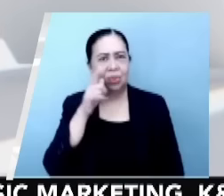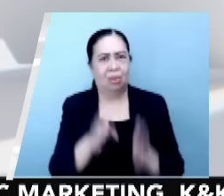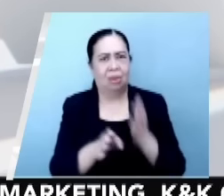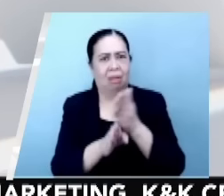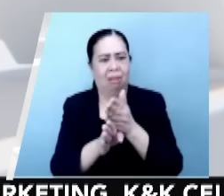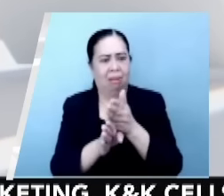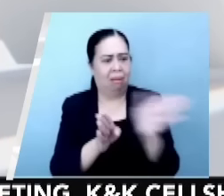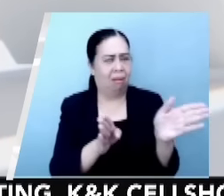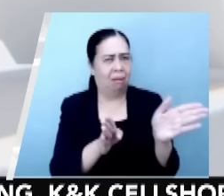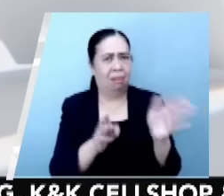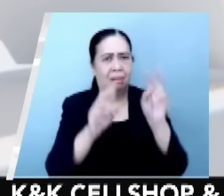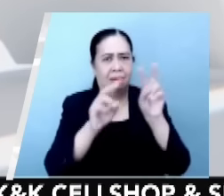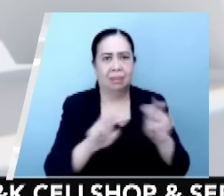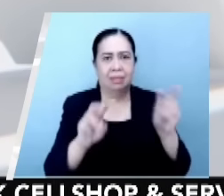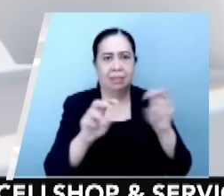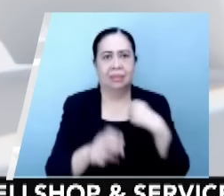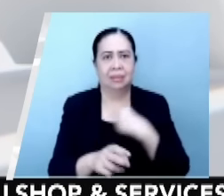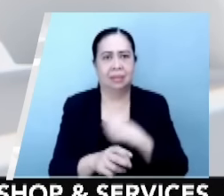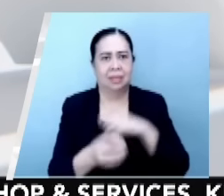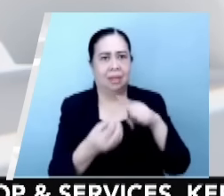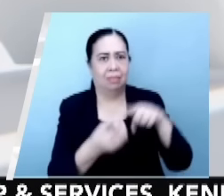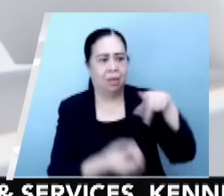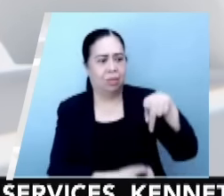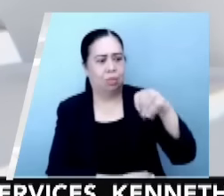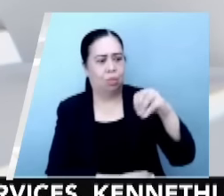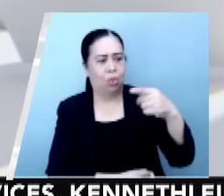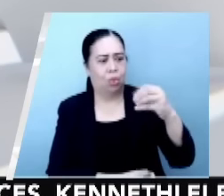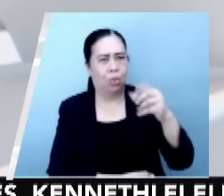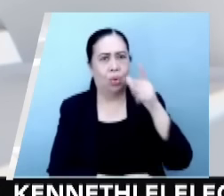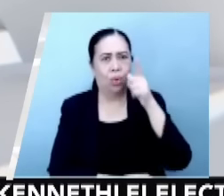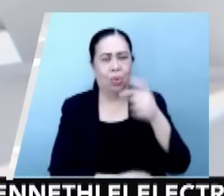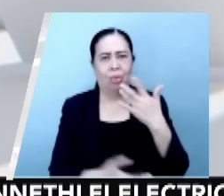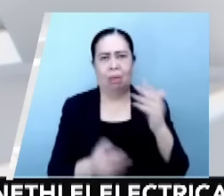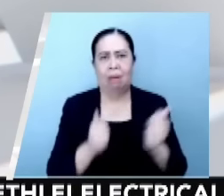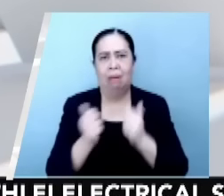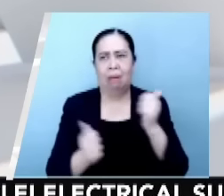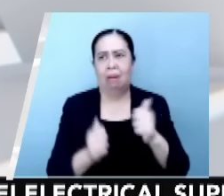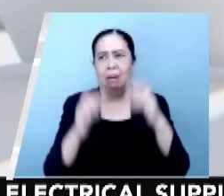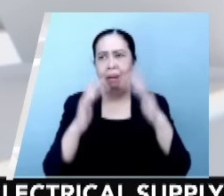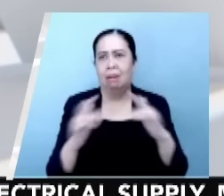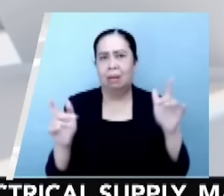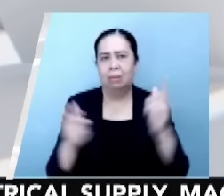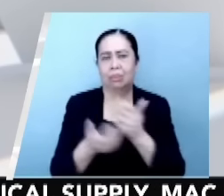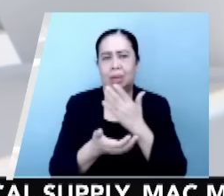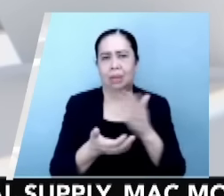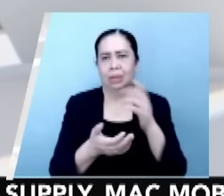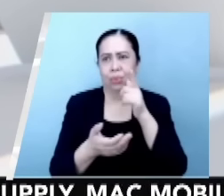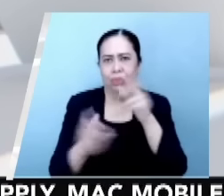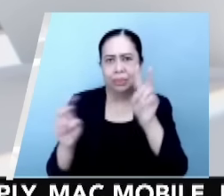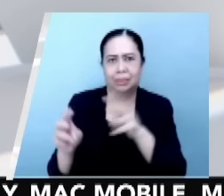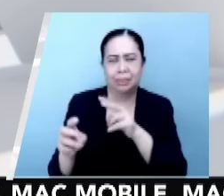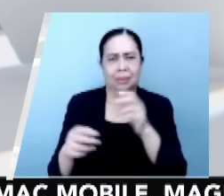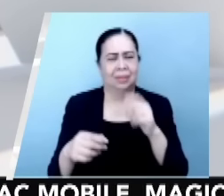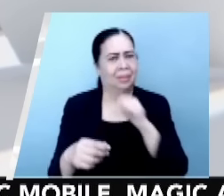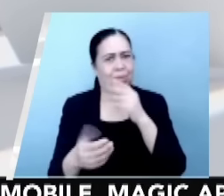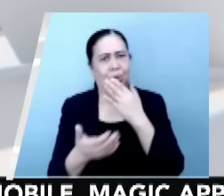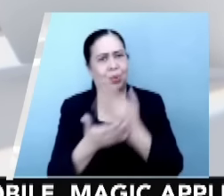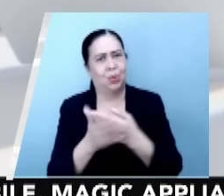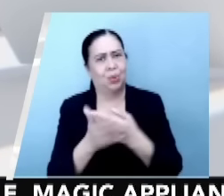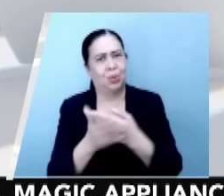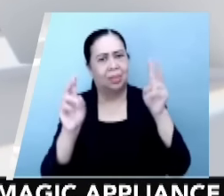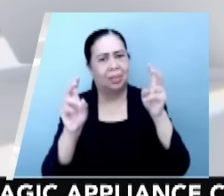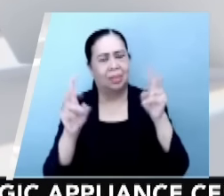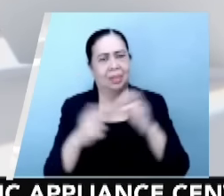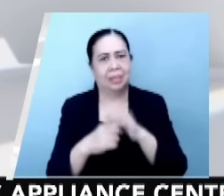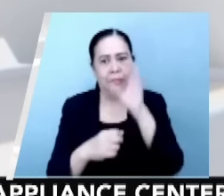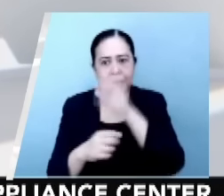investigasyon ng Senado sa Pogo at tila naging sarswela. Aniya, hindi raw maganda sa imahe ng Senado ang tinawag niyang witch hunt at